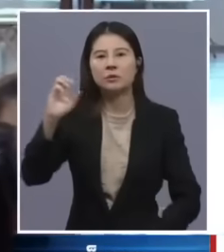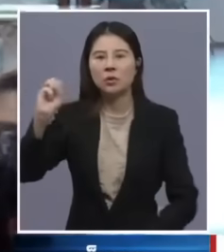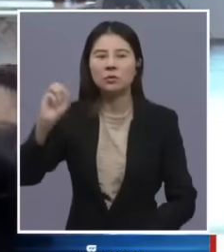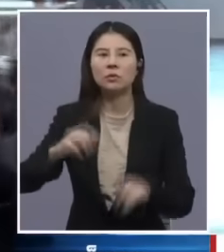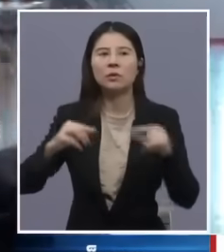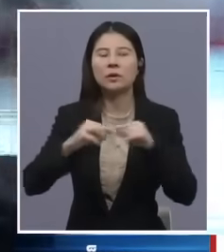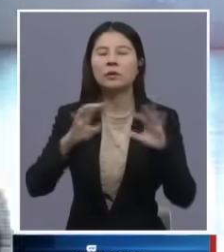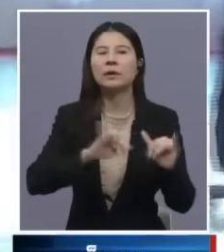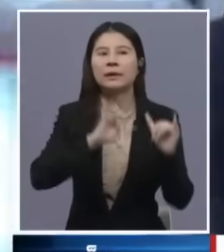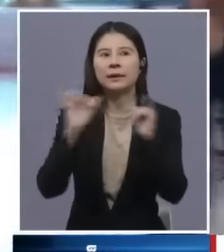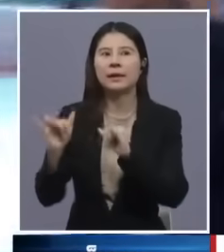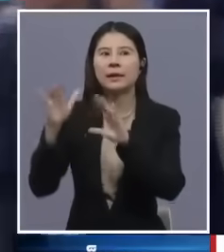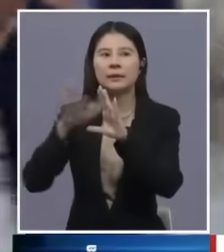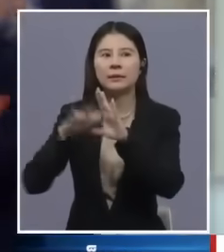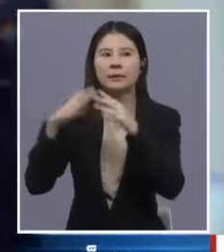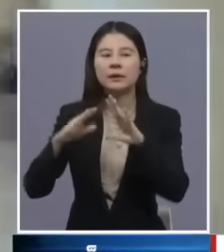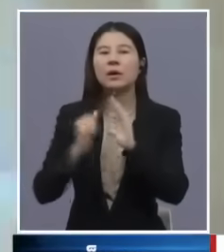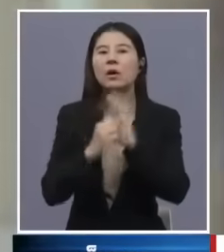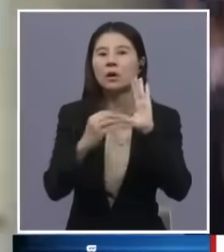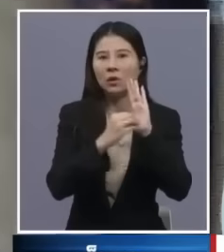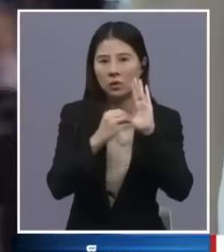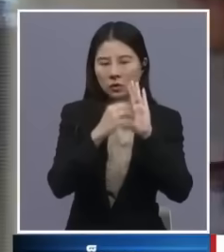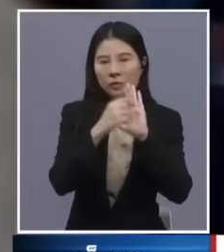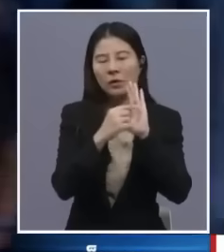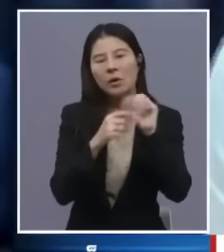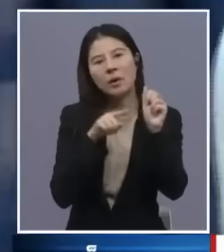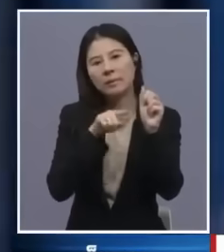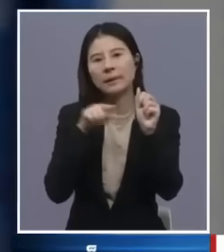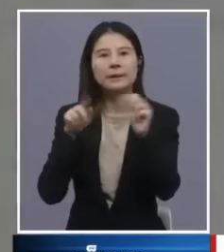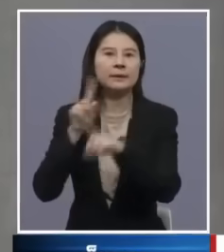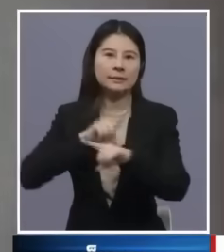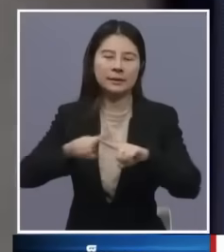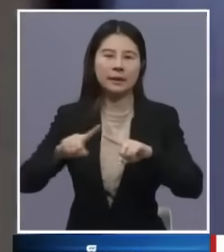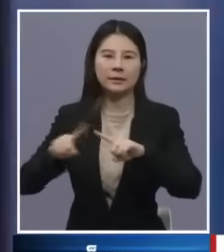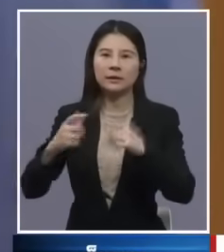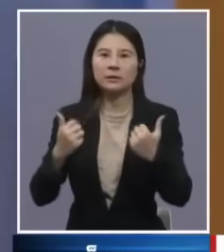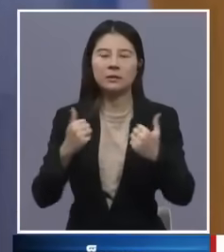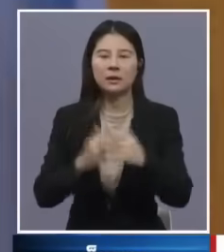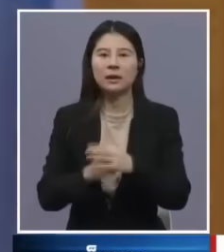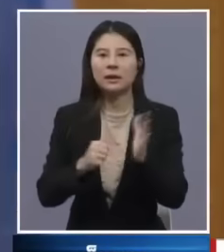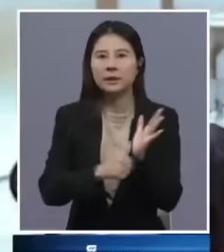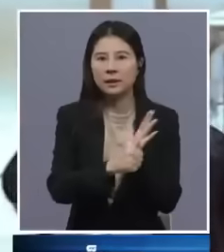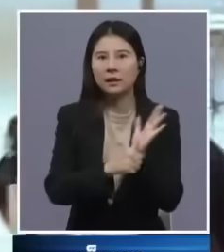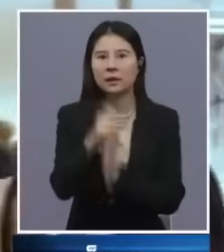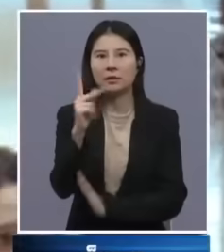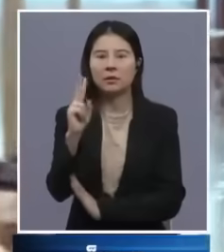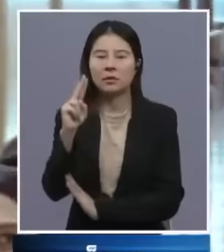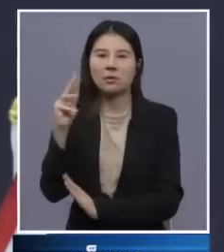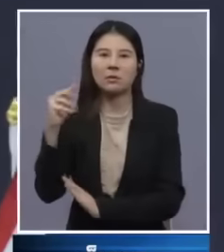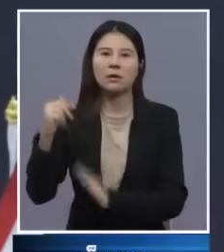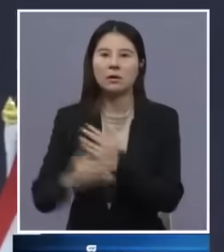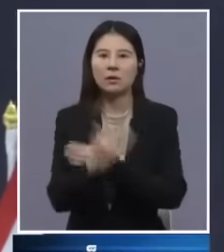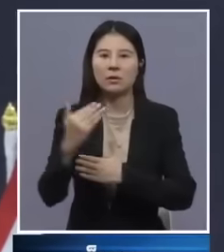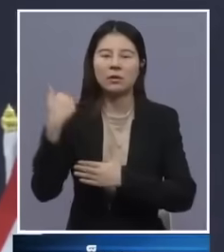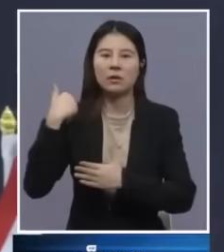ใหญ่แล้วก็มีส.ส.ของกทม.บางเขตด้วย นำมาสู่ปัจจัยที่3ก็คือเรื่องของการปรับครม.นี่แหละฮะที่อาจจะมีโอกาสเ